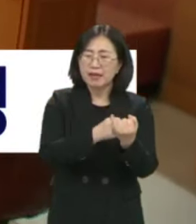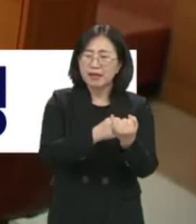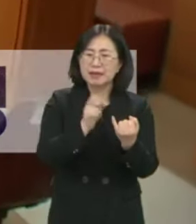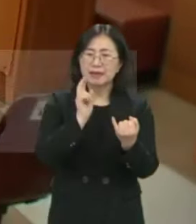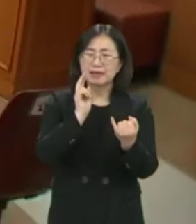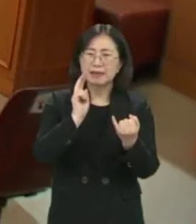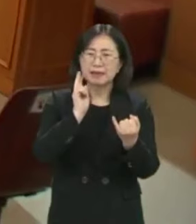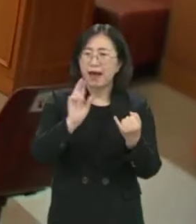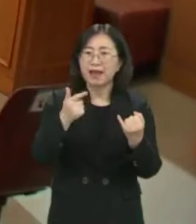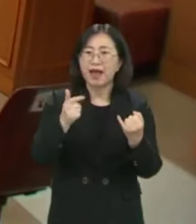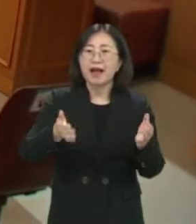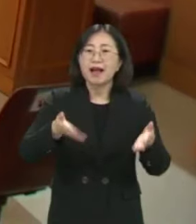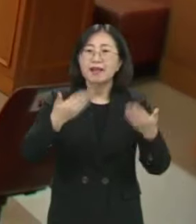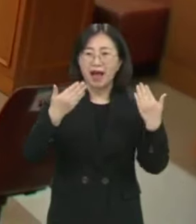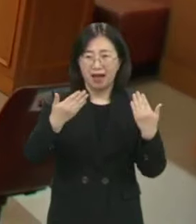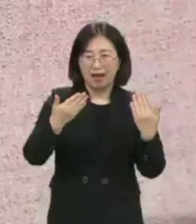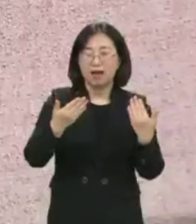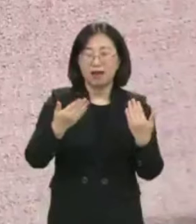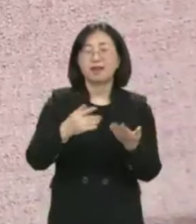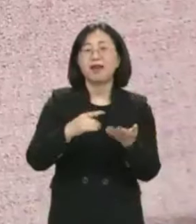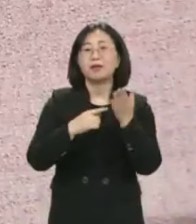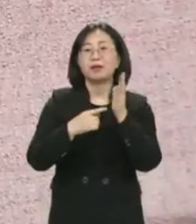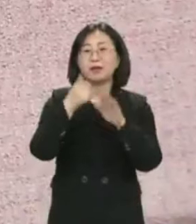경미하다는 점등을 참작했다고